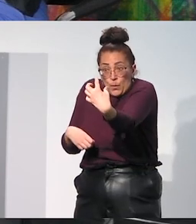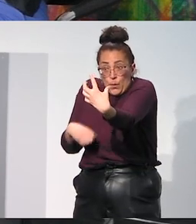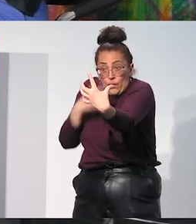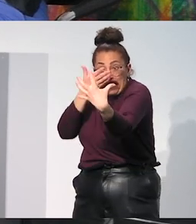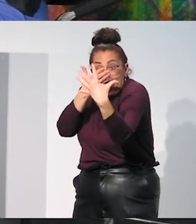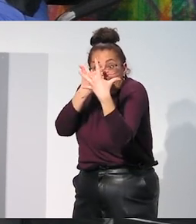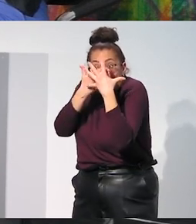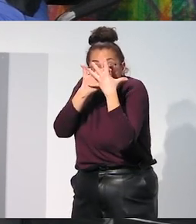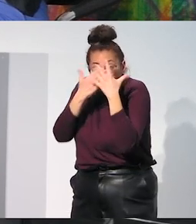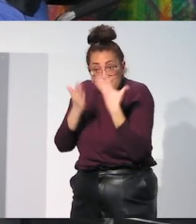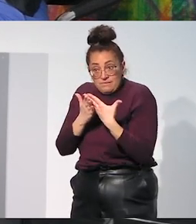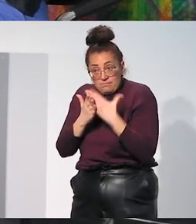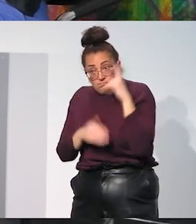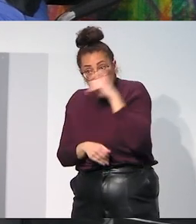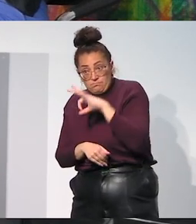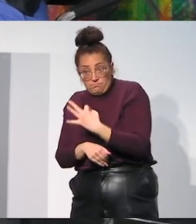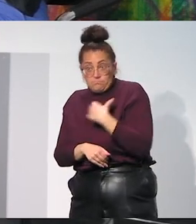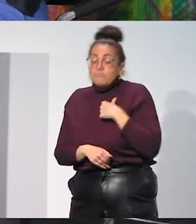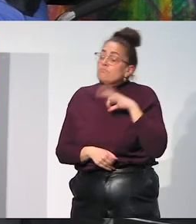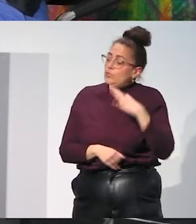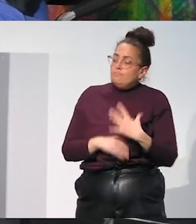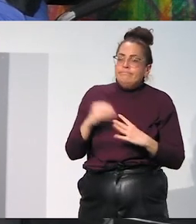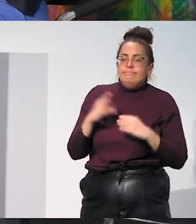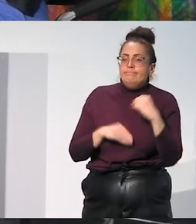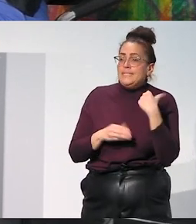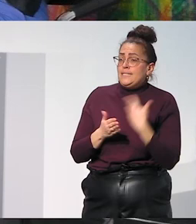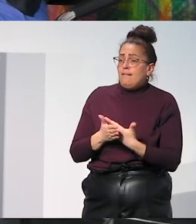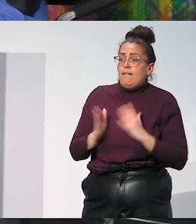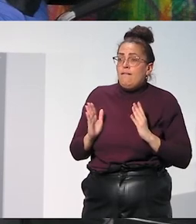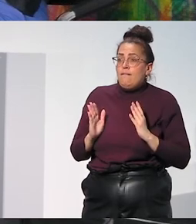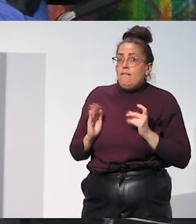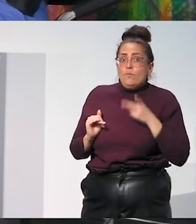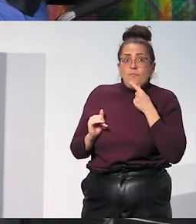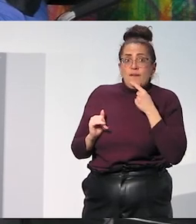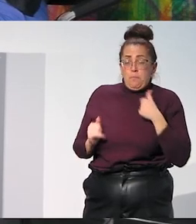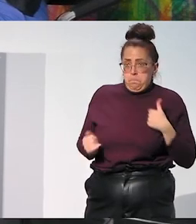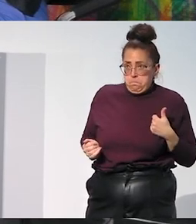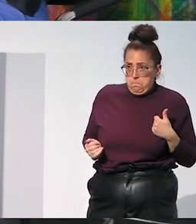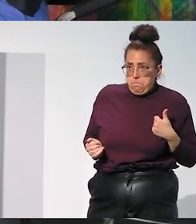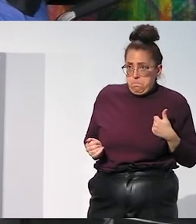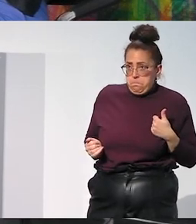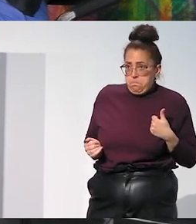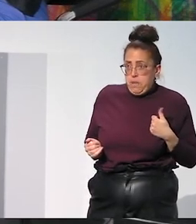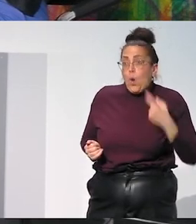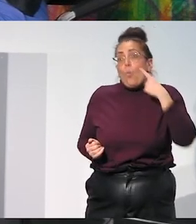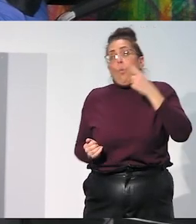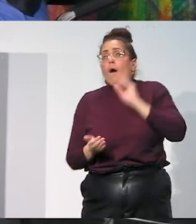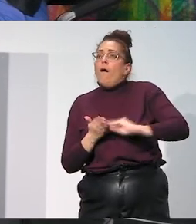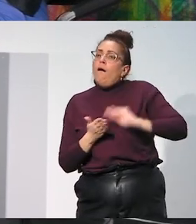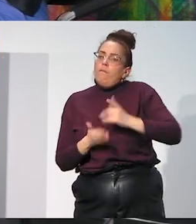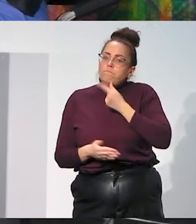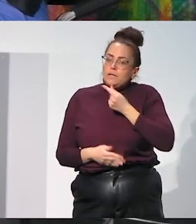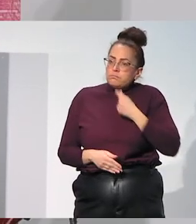écrire. C'est le bonheur. Oui. Le plus facile, je ne sais pas. Pour moi, rien n'est facile à écrire.